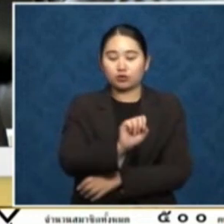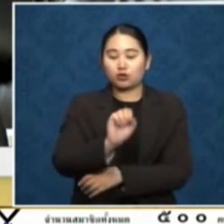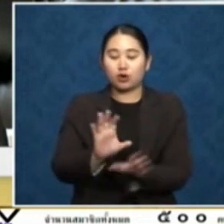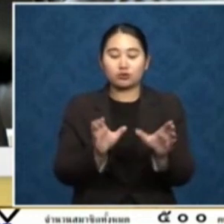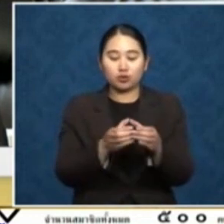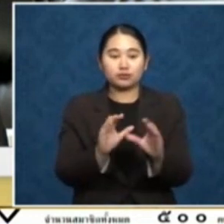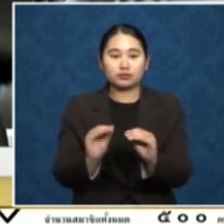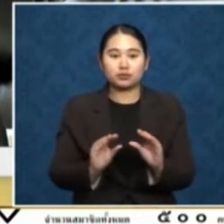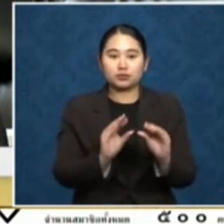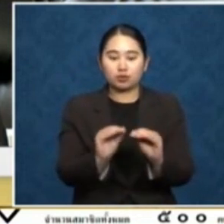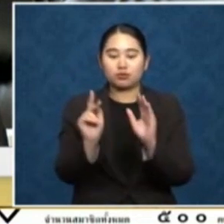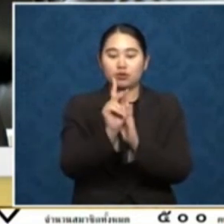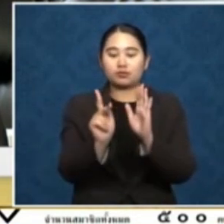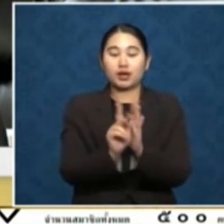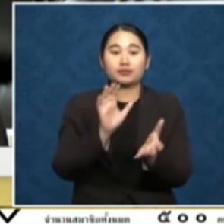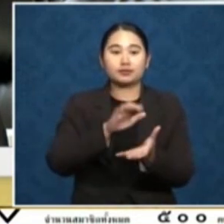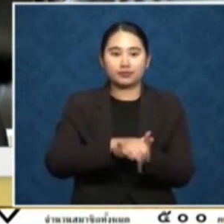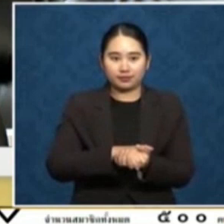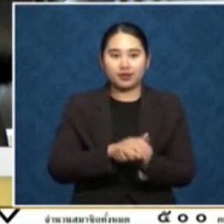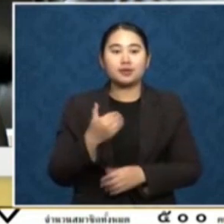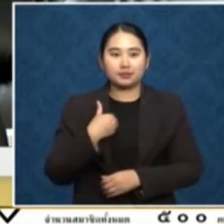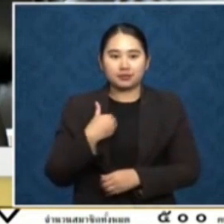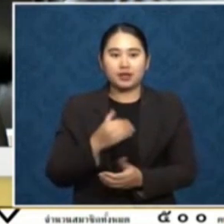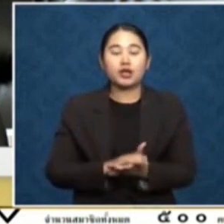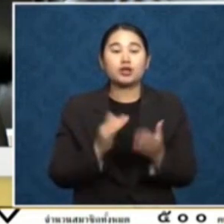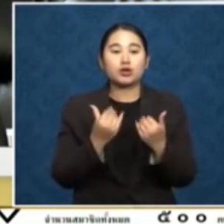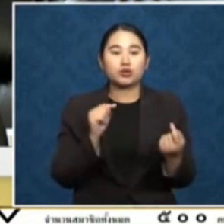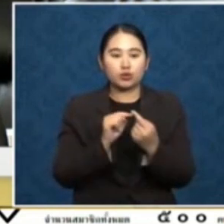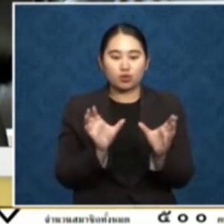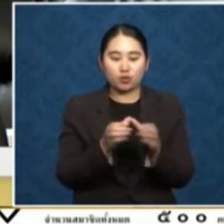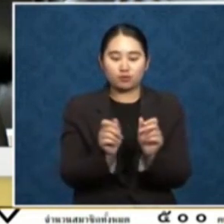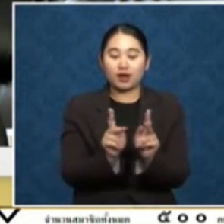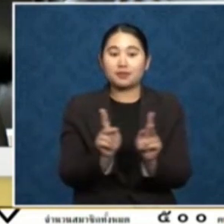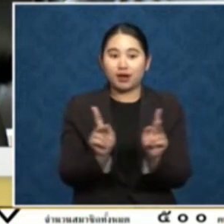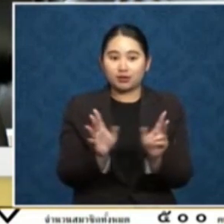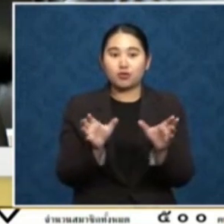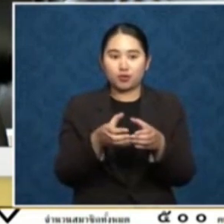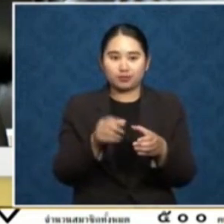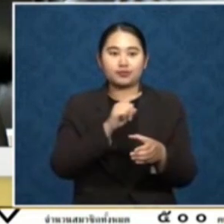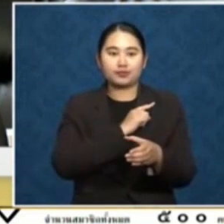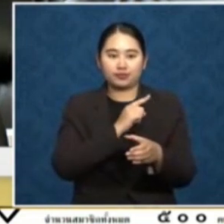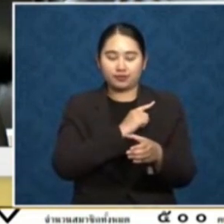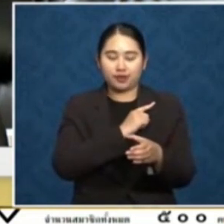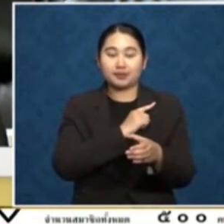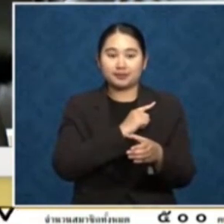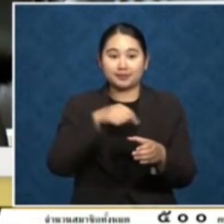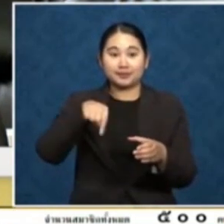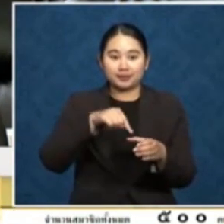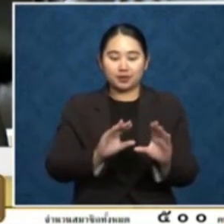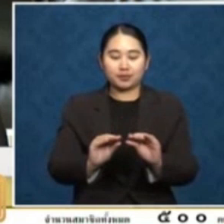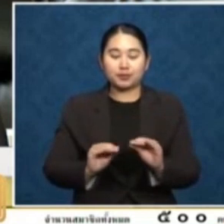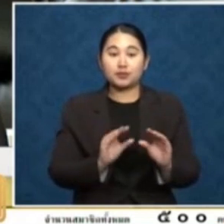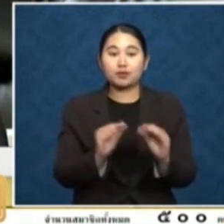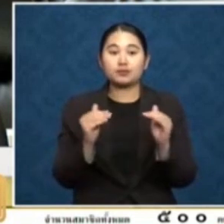ที่ผ่านมาสภาผู้แทนราษฎรได้พิจารณากฎหมายสมรสเท่าเทียมซึ่งเราก็ได้มีการตั้งคณะกรรมการวิสามัญเพื่อให้